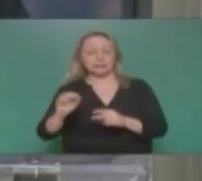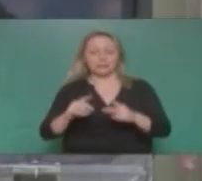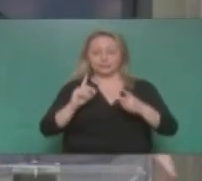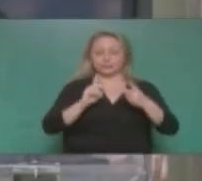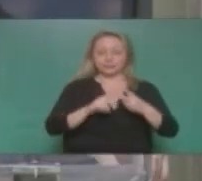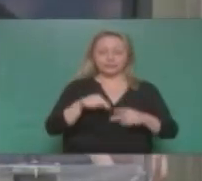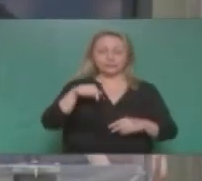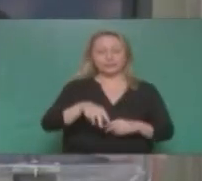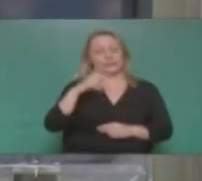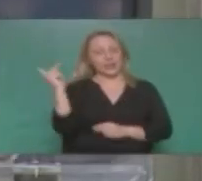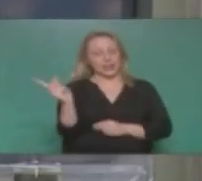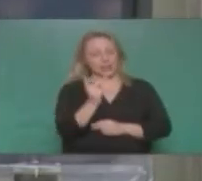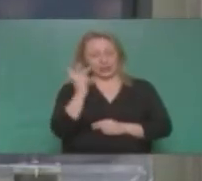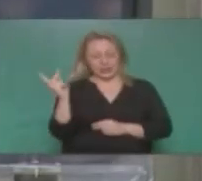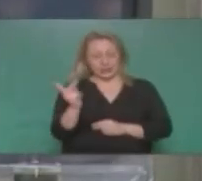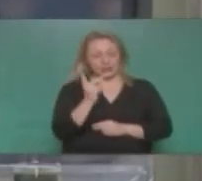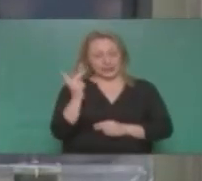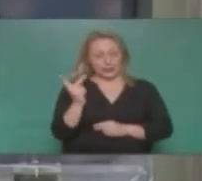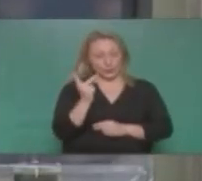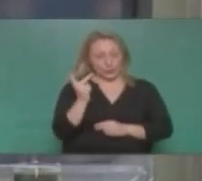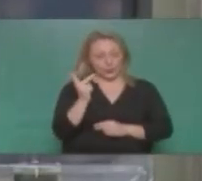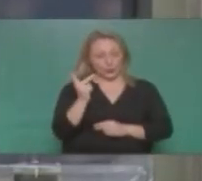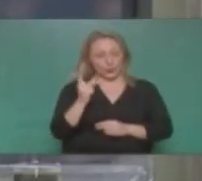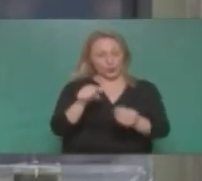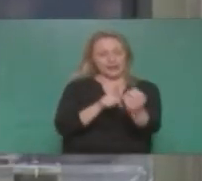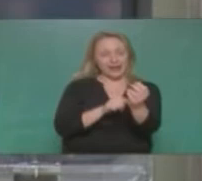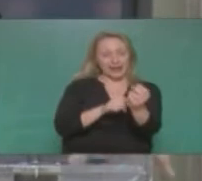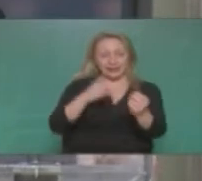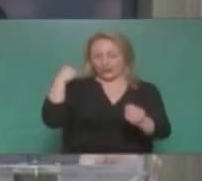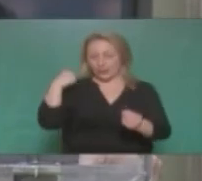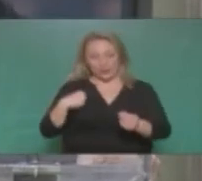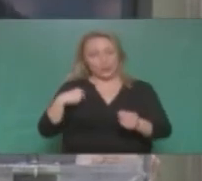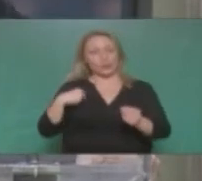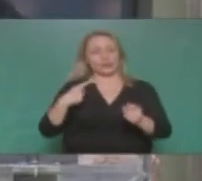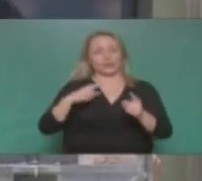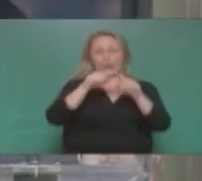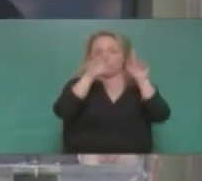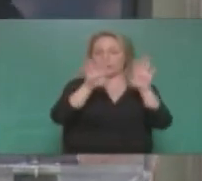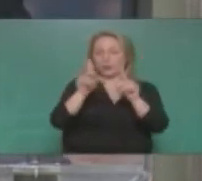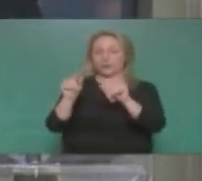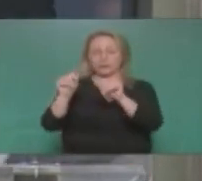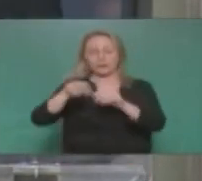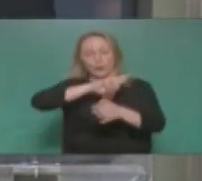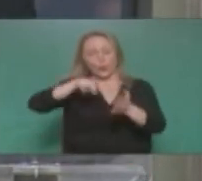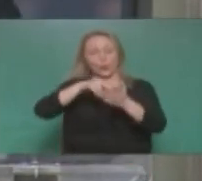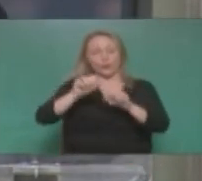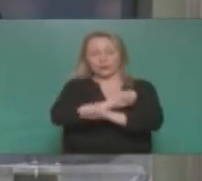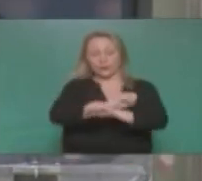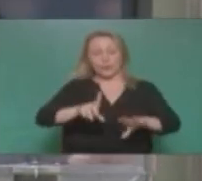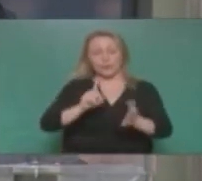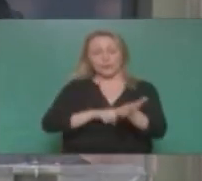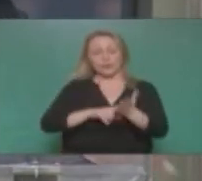τον κοινωνικό και ιδιαίτερο χαρακτήρα των Δημοτικών Μέσων, αλλά και τον αυξημένο ρόλο του στην αξιόπιστη ενημέρωση.